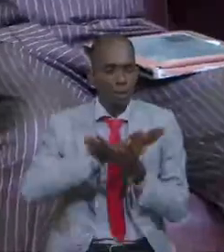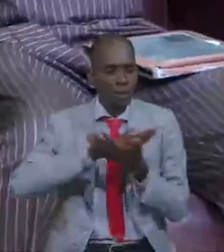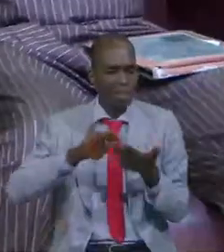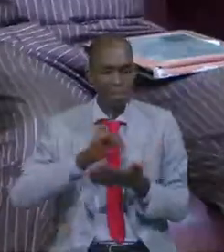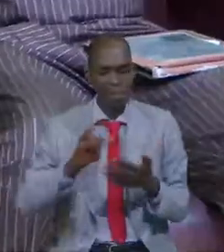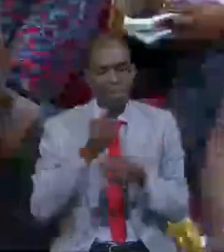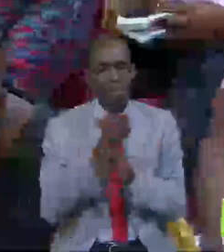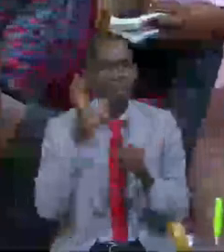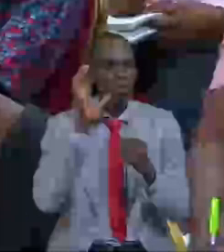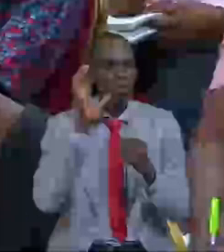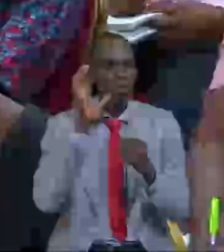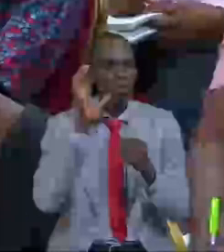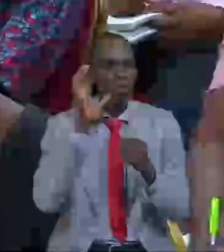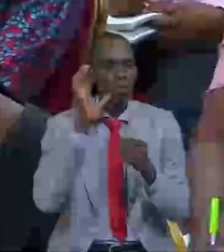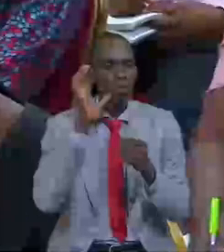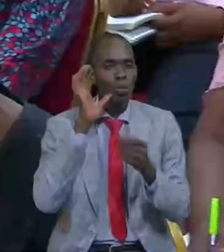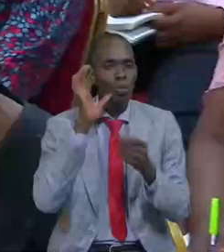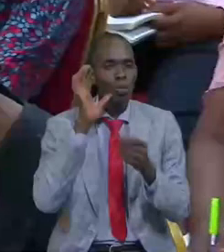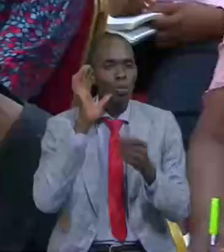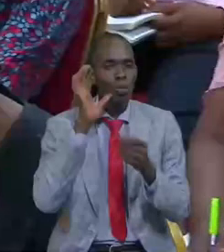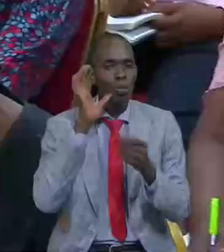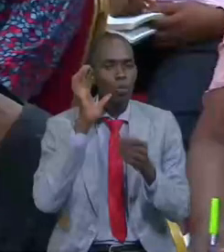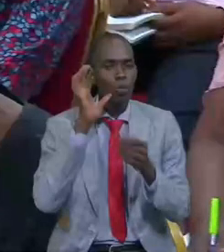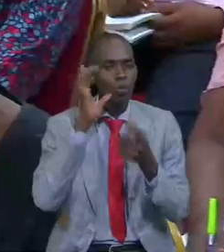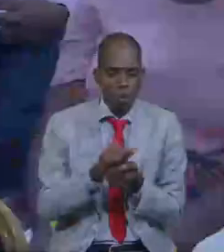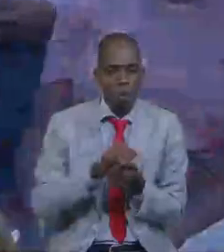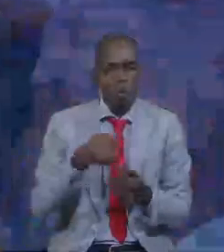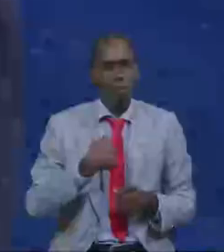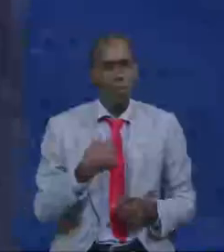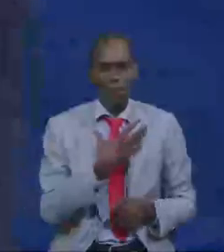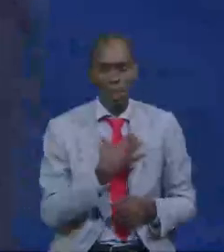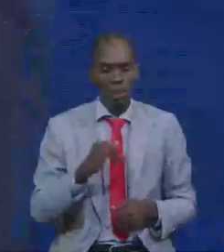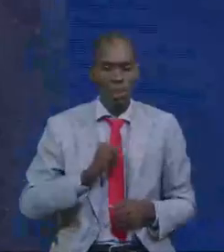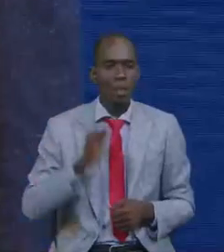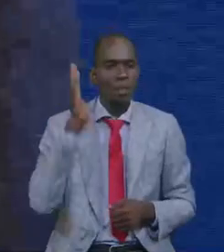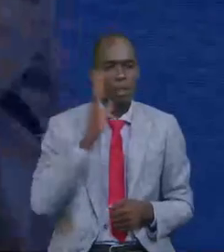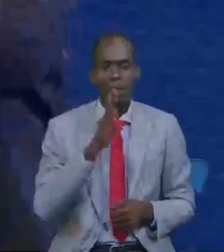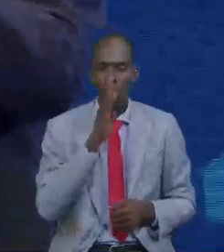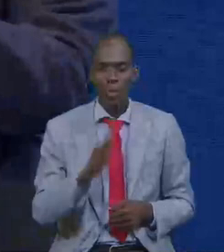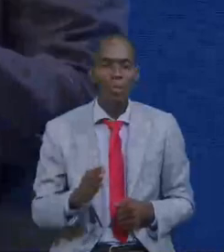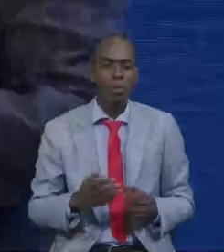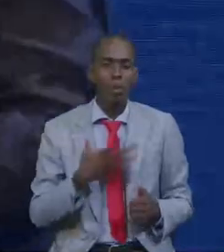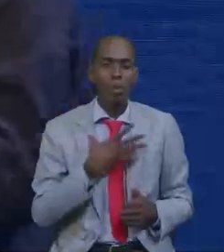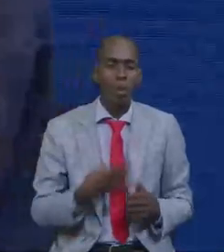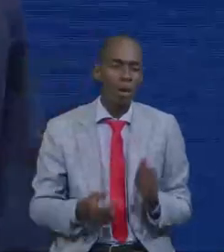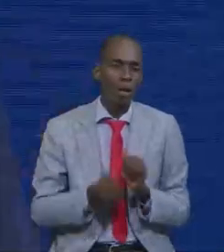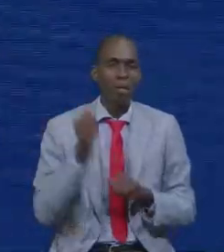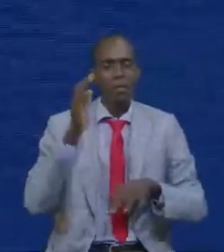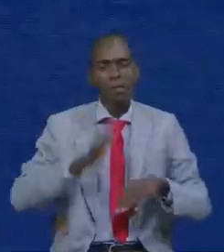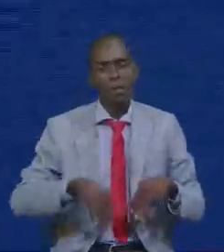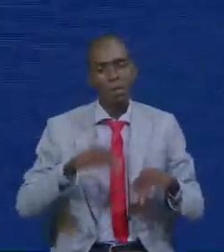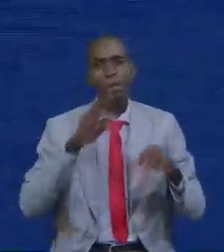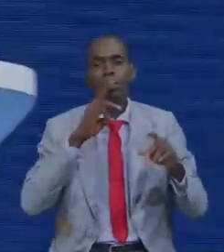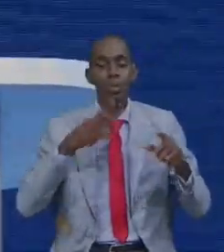toi. Lave-moi et je serai plus blanc que la neige. Personne d'autre ne peut te laver.